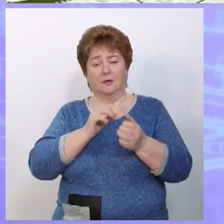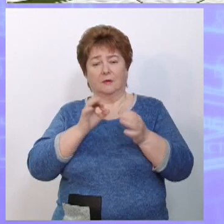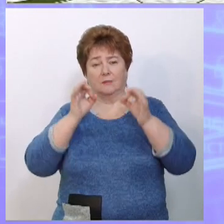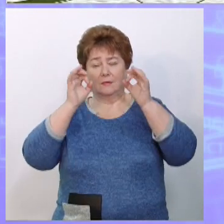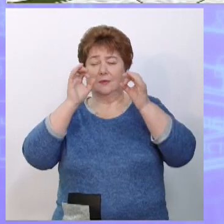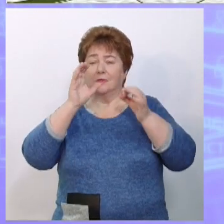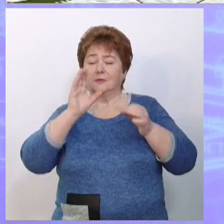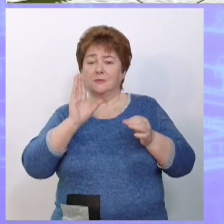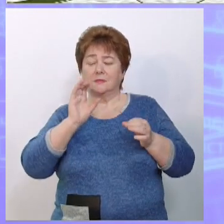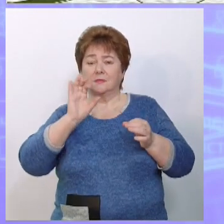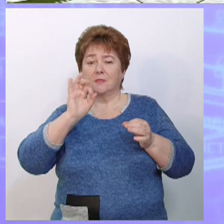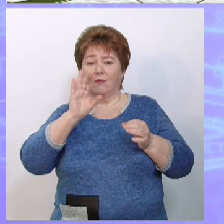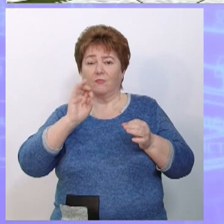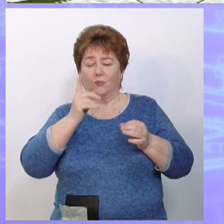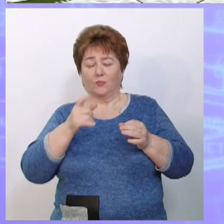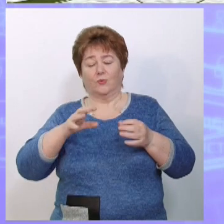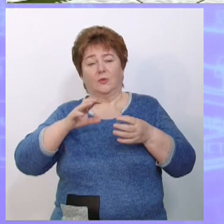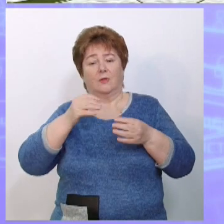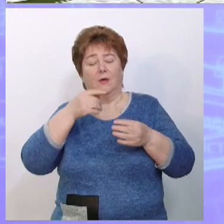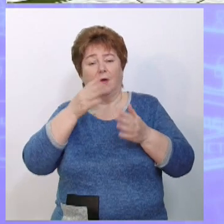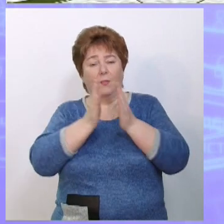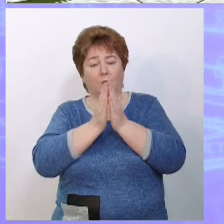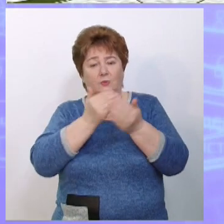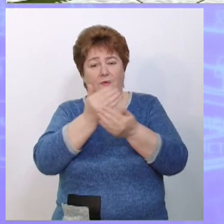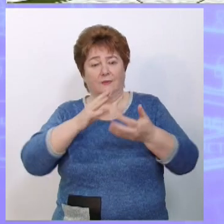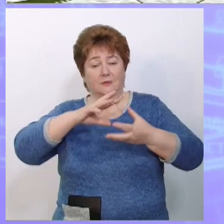Совунья просит вас подвести итог.